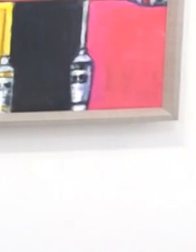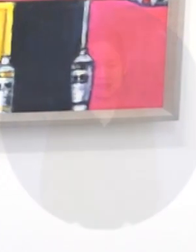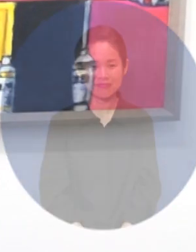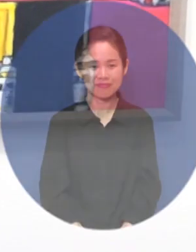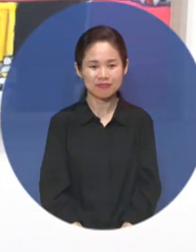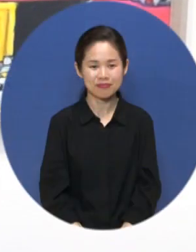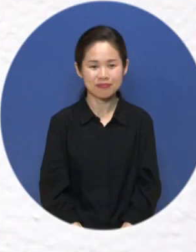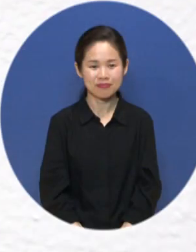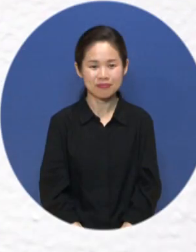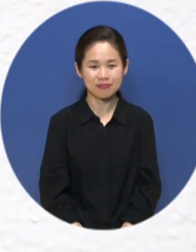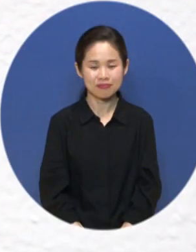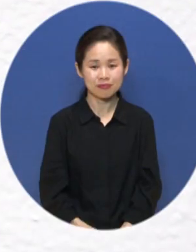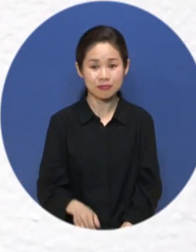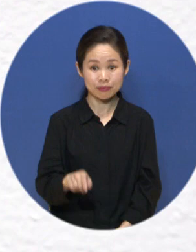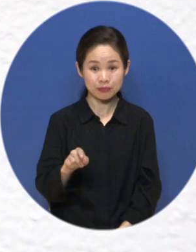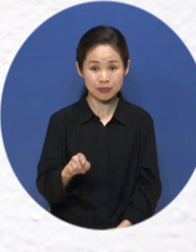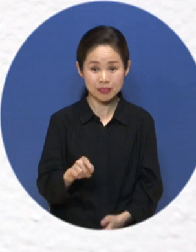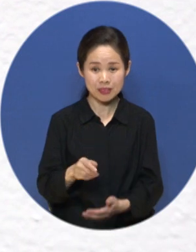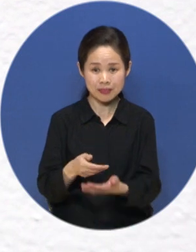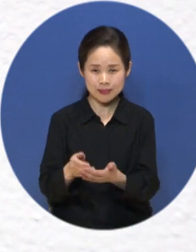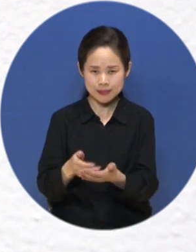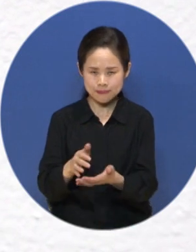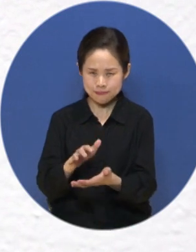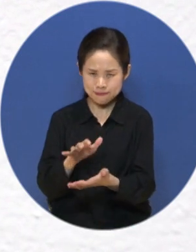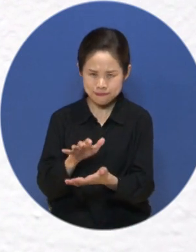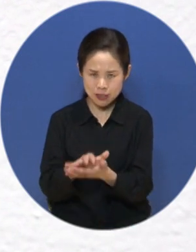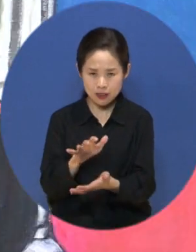그리고 그 열정을 인정받아 얼마 전